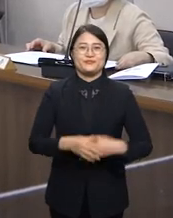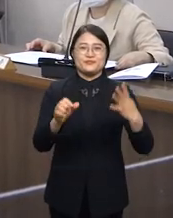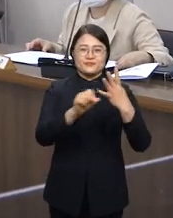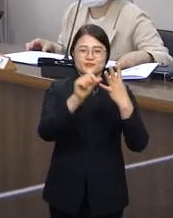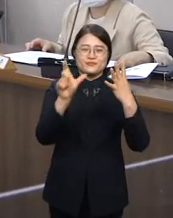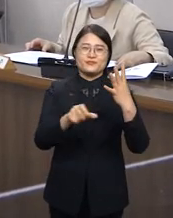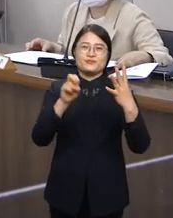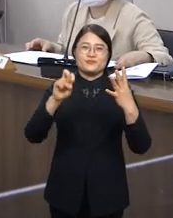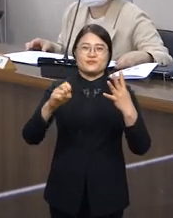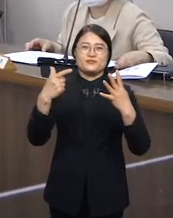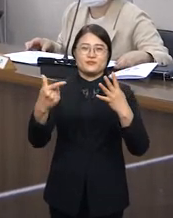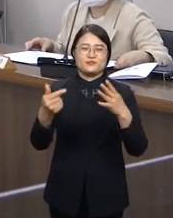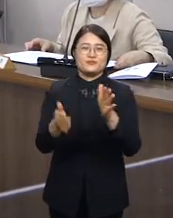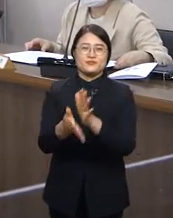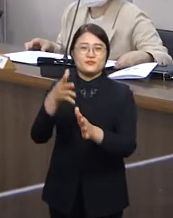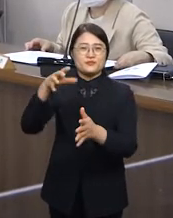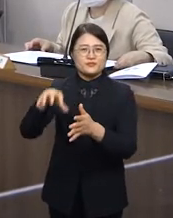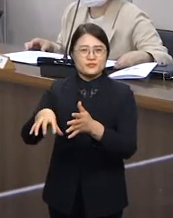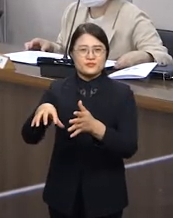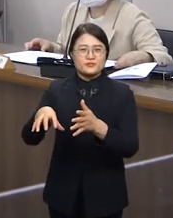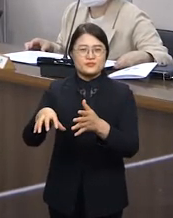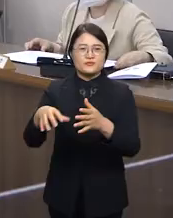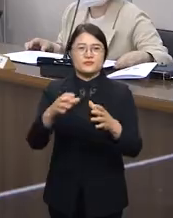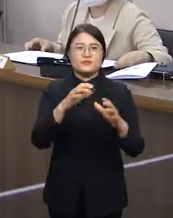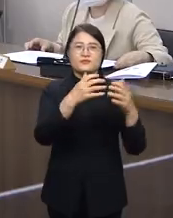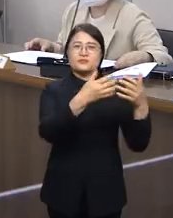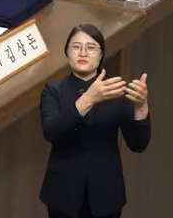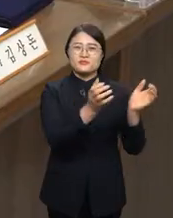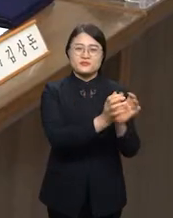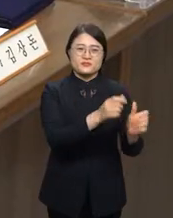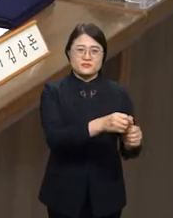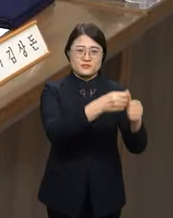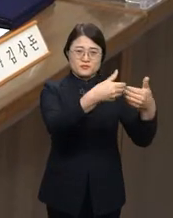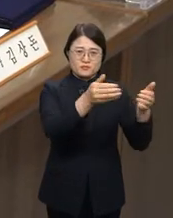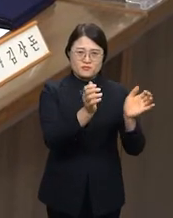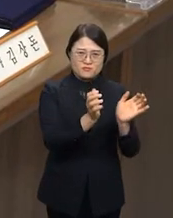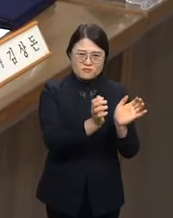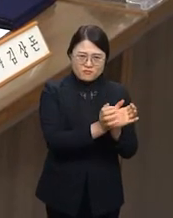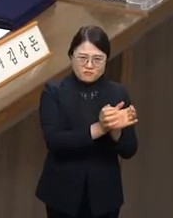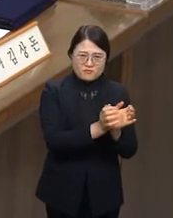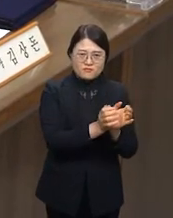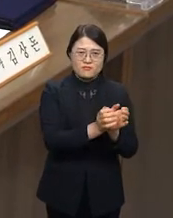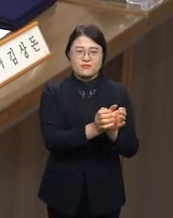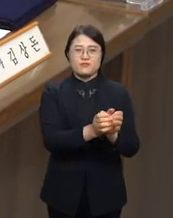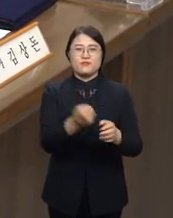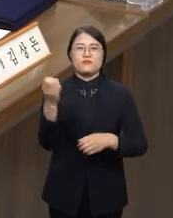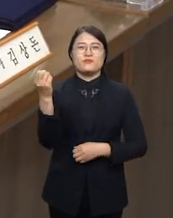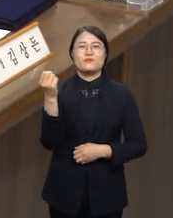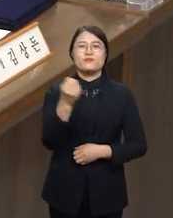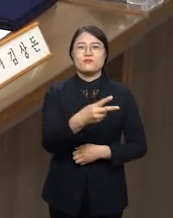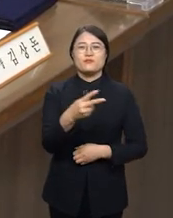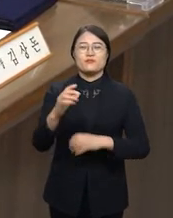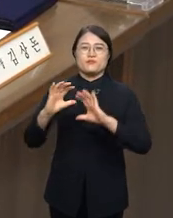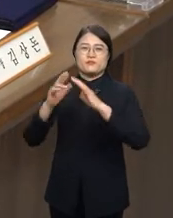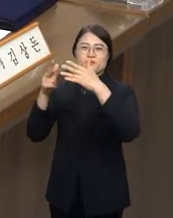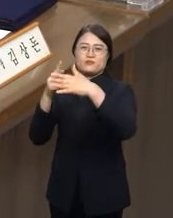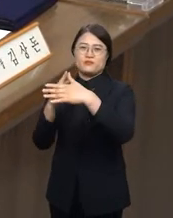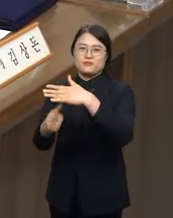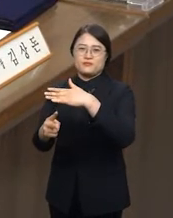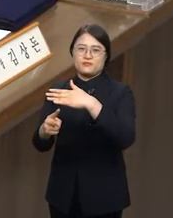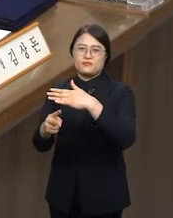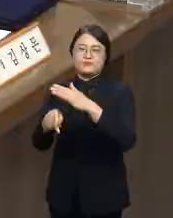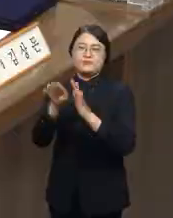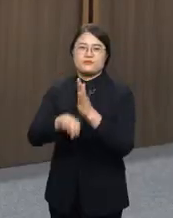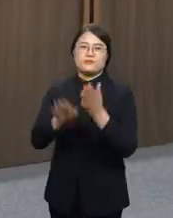4월 26일 시청 소회의실에서 아동 관련 대표 NGO 단체인 세이브 더 칠드런 중부지부 및